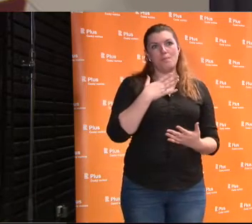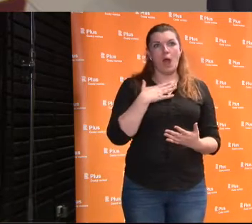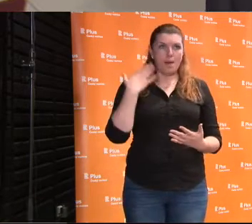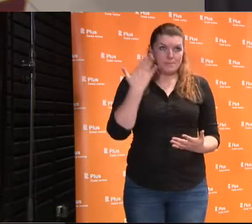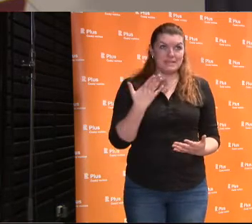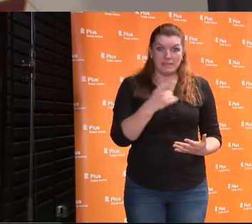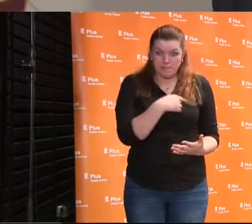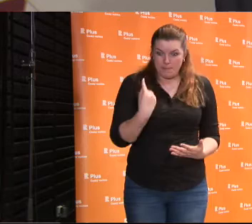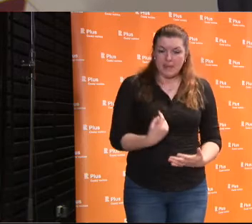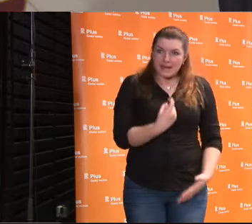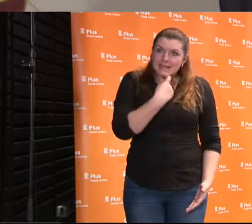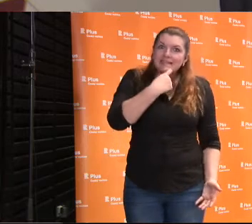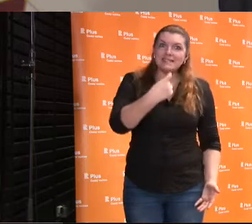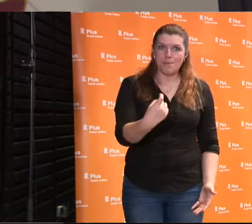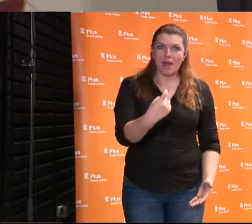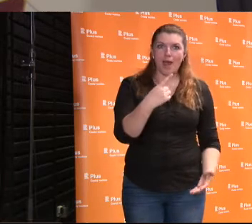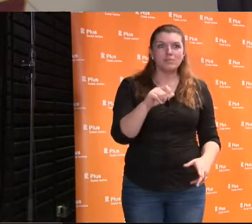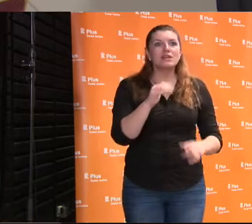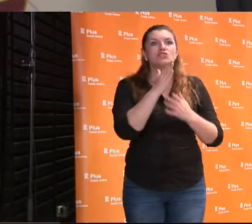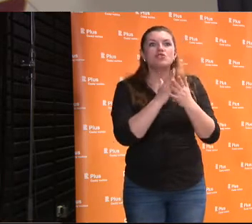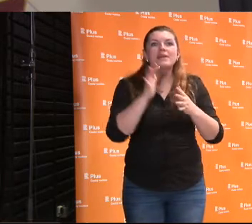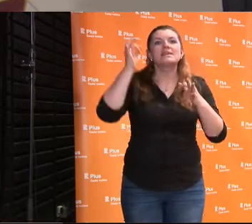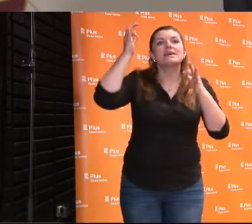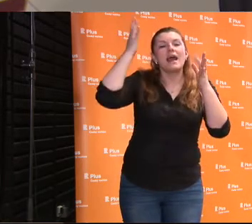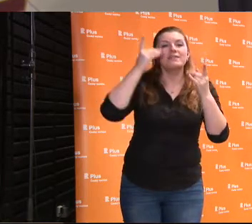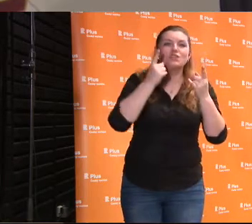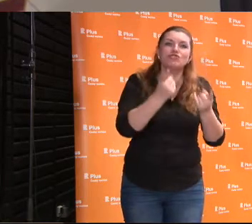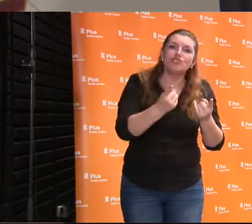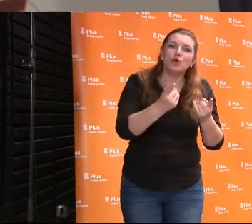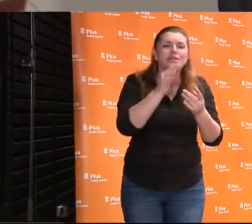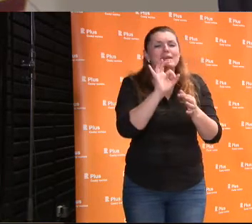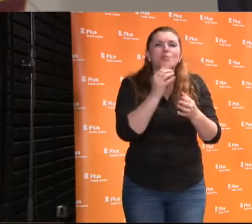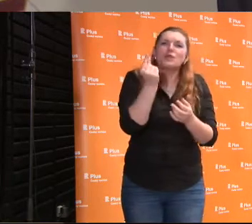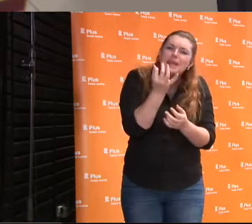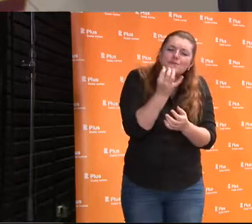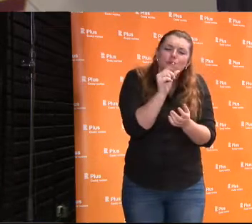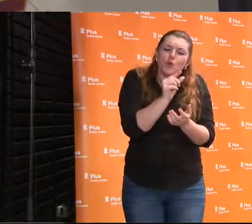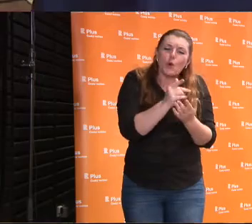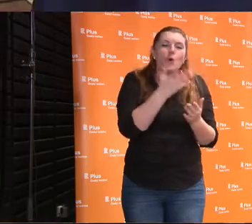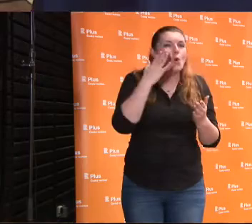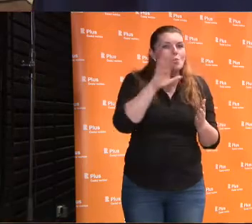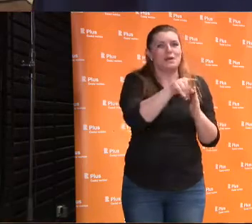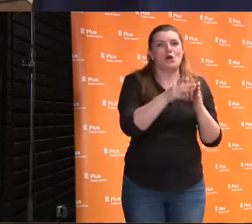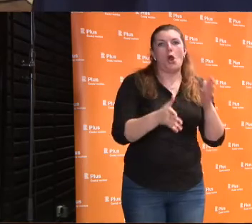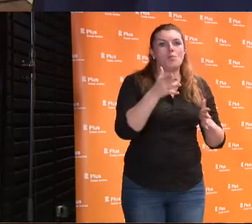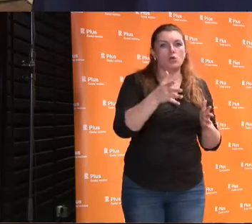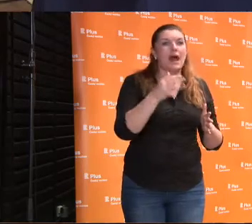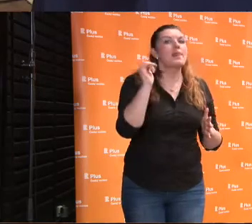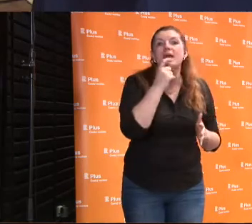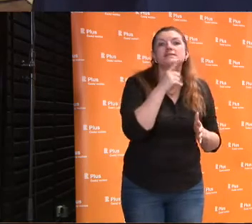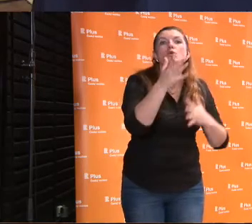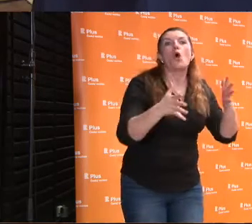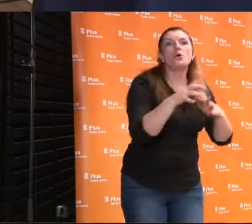chceme přeci, aby i kus té kreativní činnosti za nás třeba robot udělal v budoucnu. Ale nechceme, aby převzal nad námi